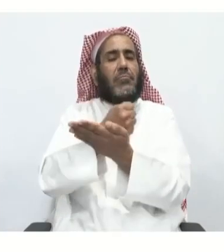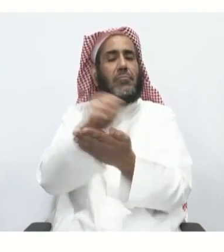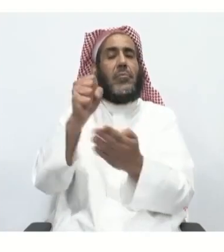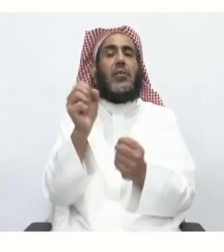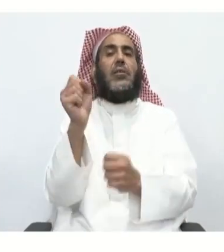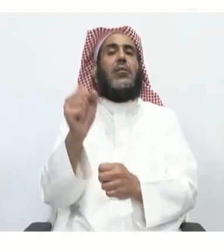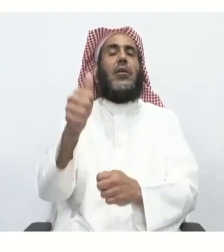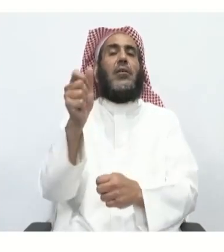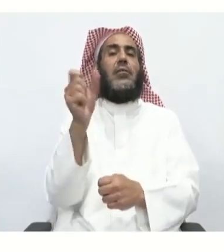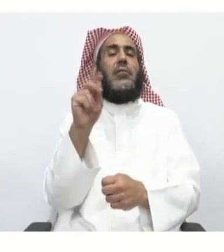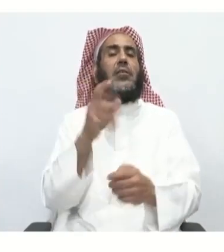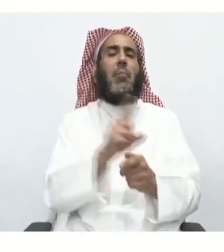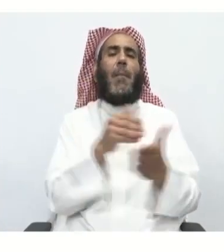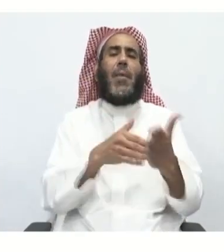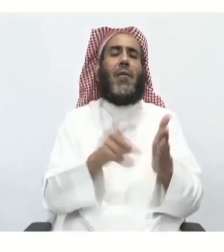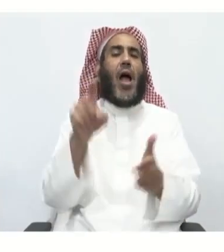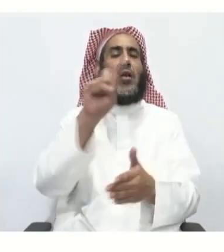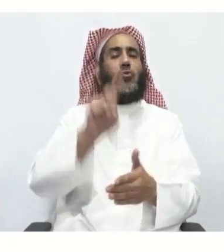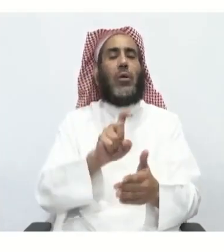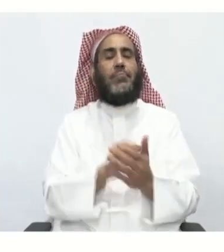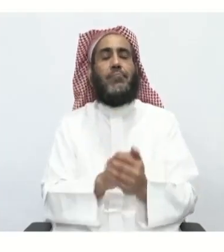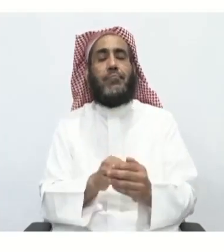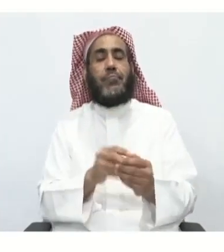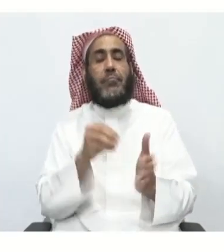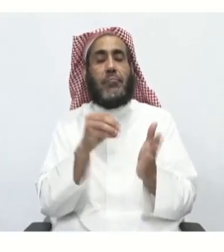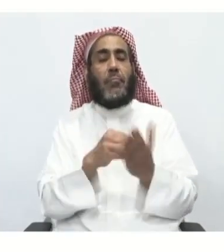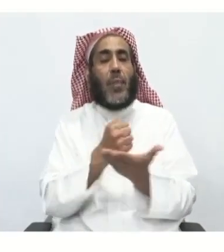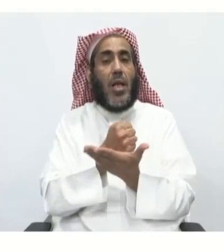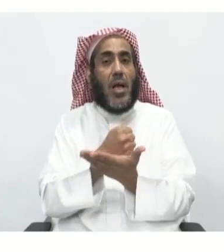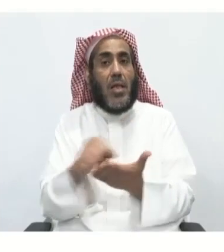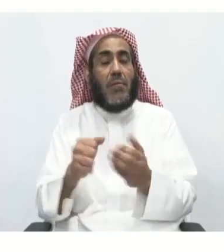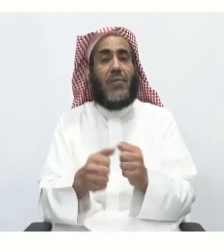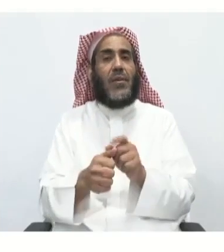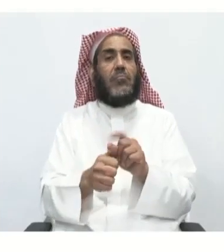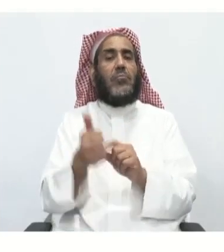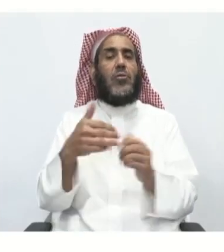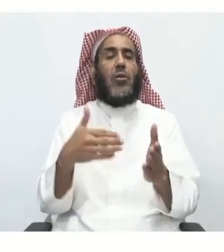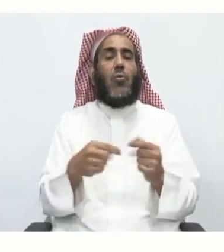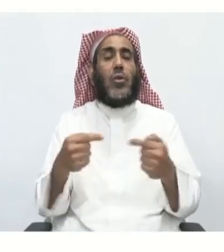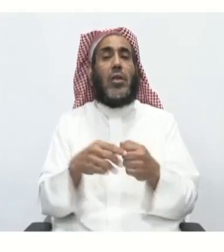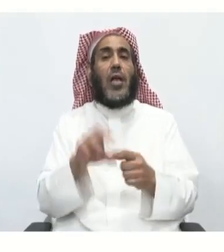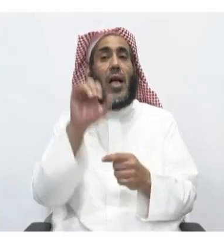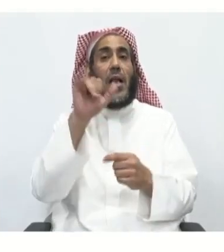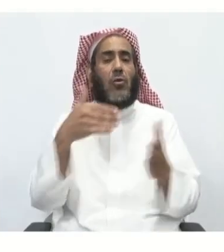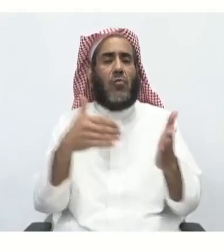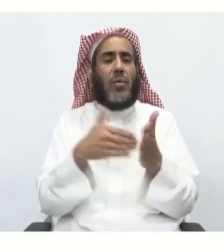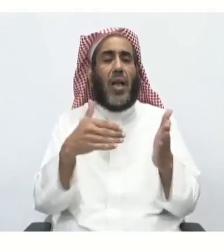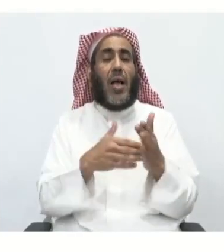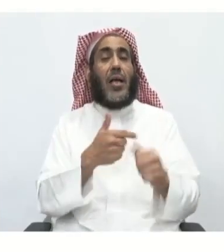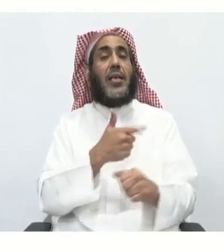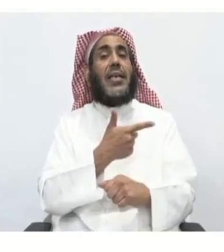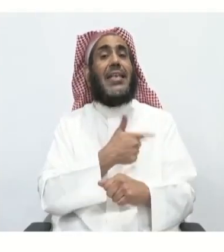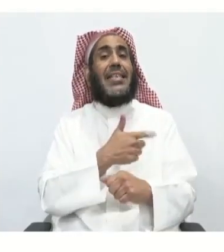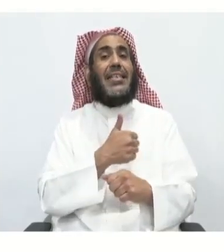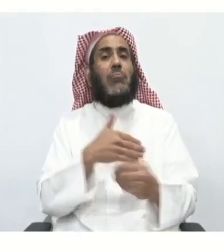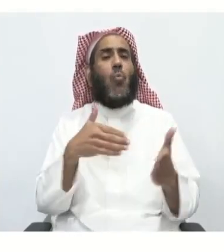لكن هنا حذفت الف الوصل هنا هذه مواضع حذف همزه الوصل الياء تحذف من اخر الاسم المنقوص